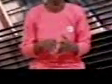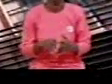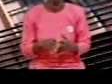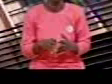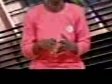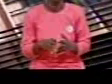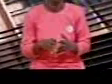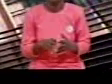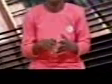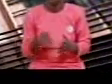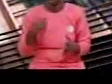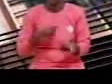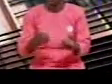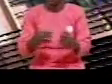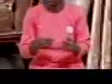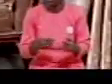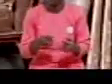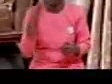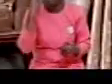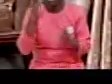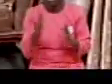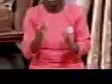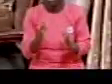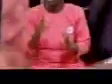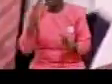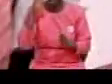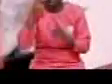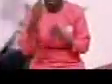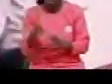اهلا بيك يا قسيس ازيك يا مستر ماجد